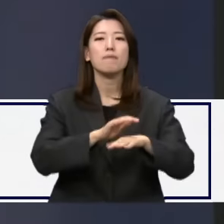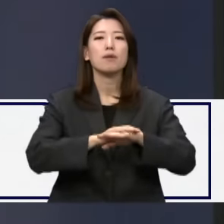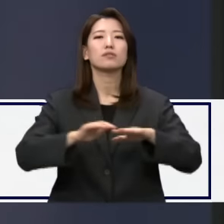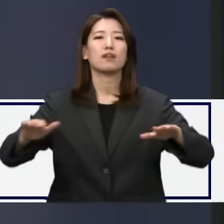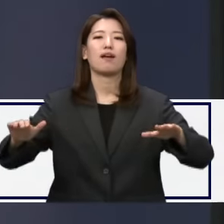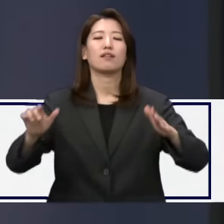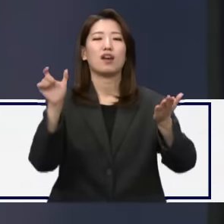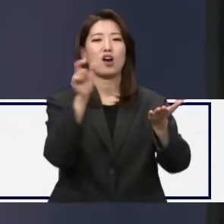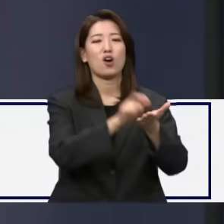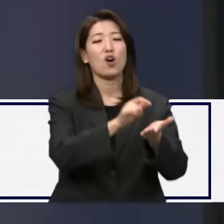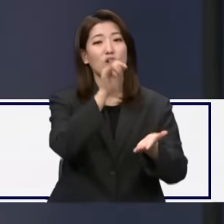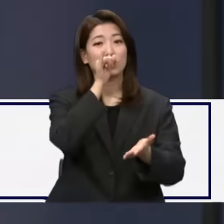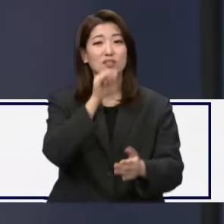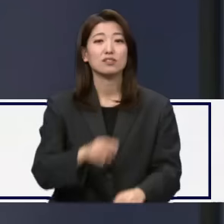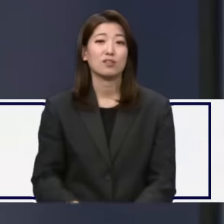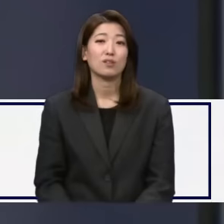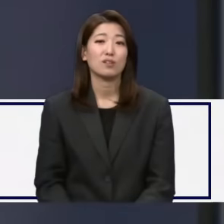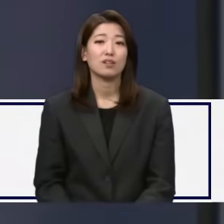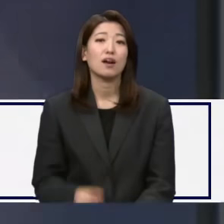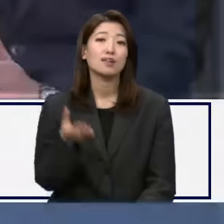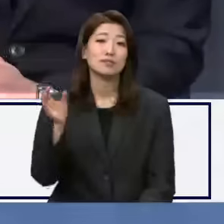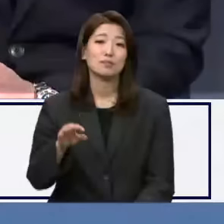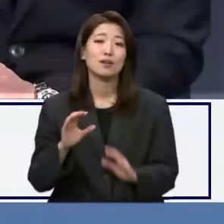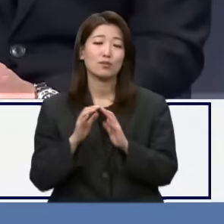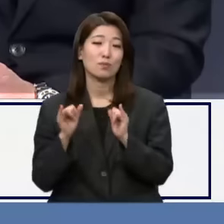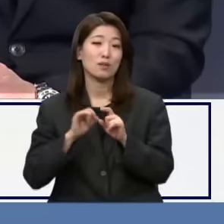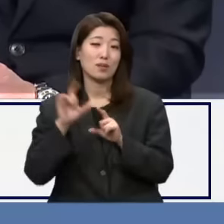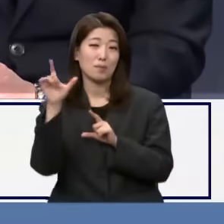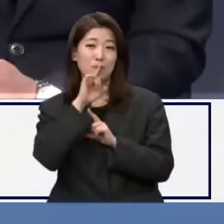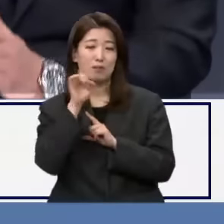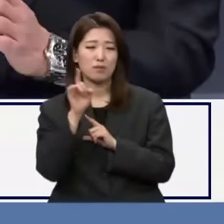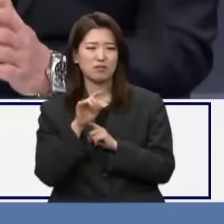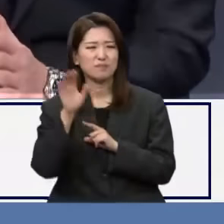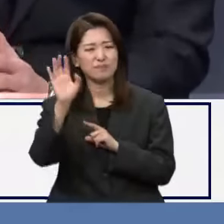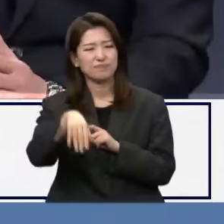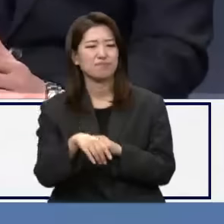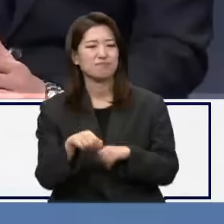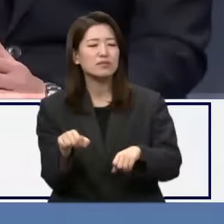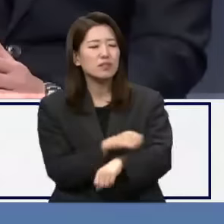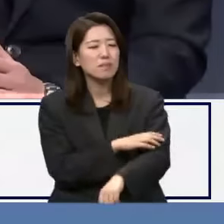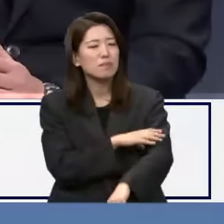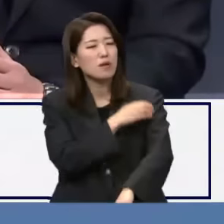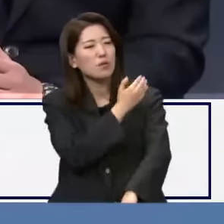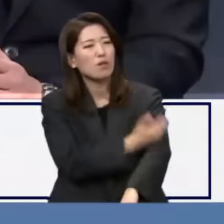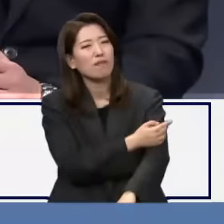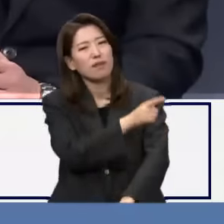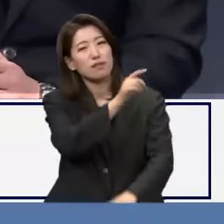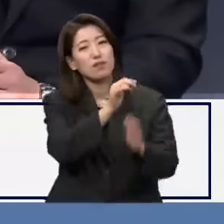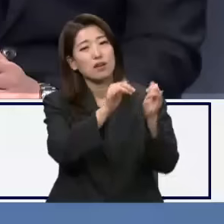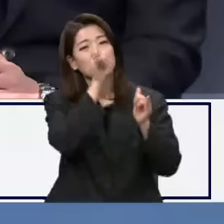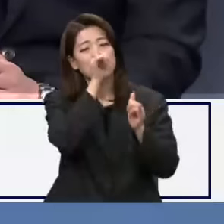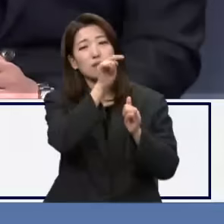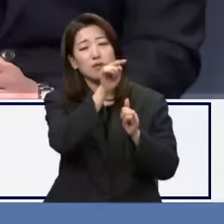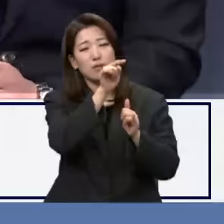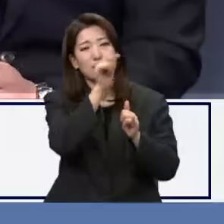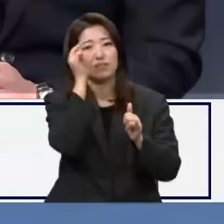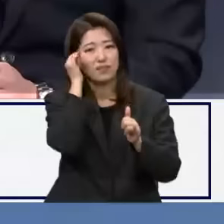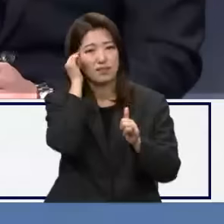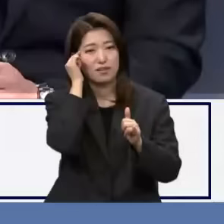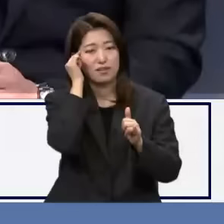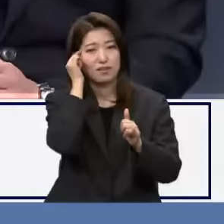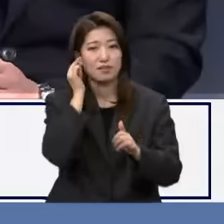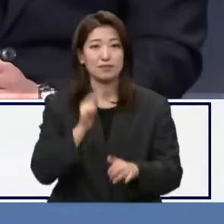우리나라에는 특권 계층이 있는 거 같다라고 생각을 하십니다 대부분의 검사들 은 공익의 수호자로서 제 역할을 하고